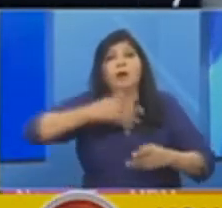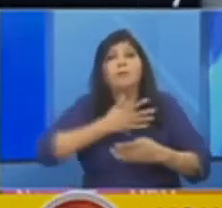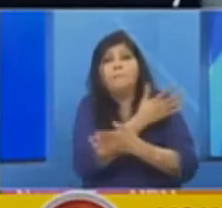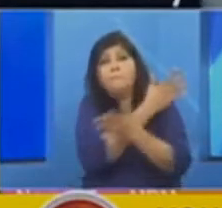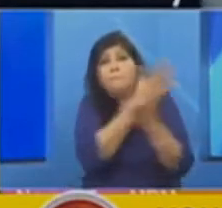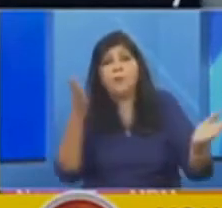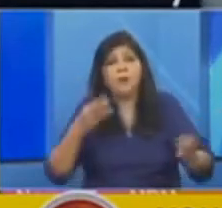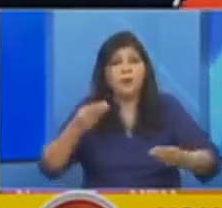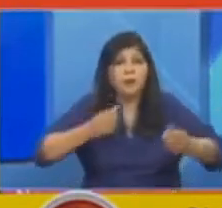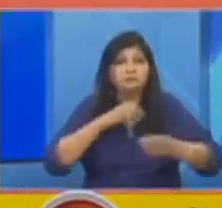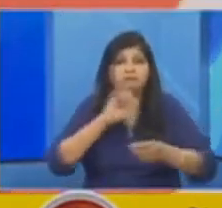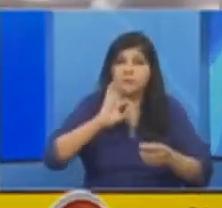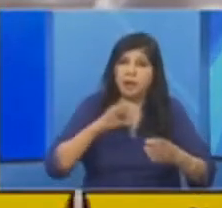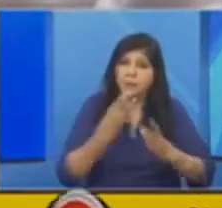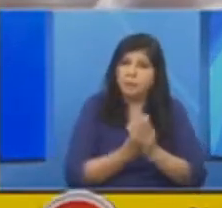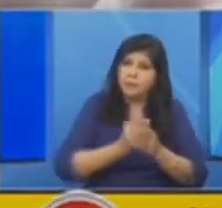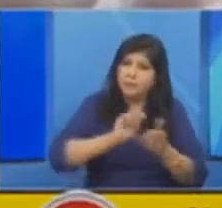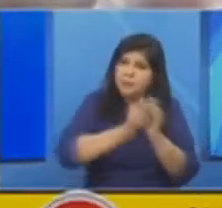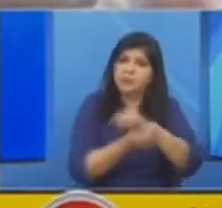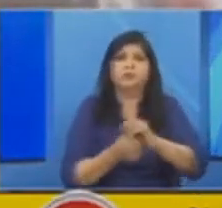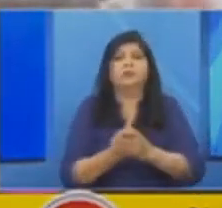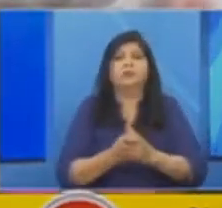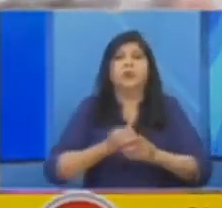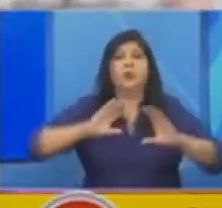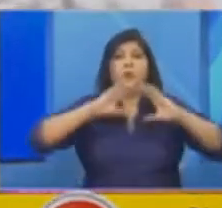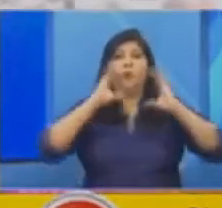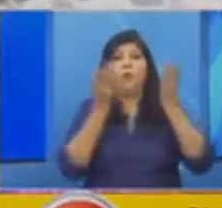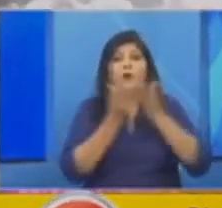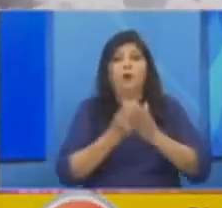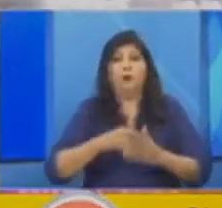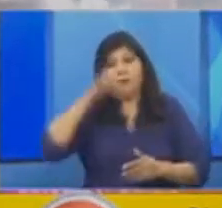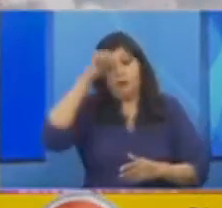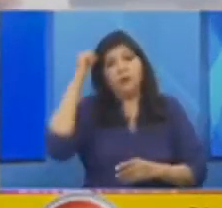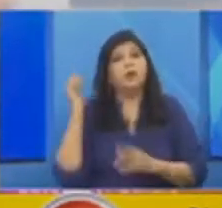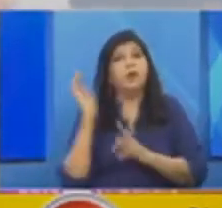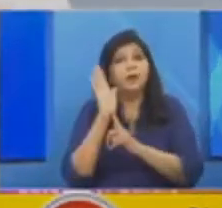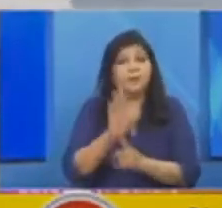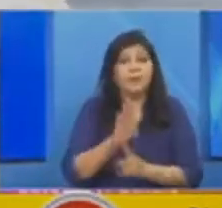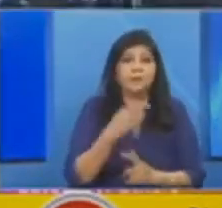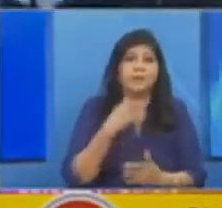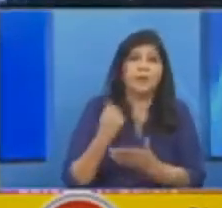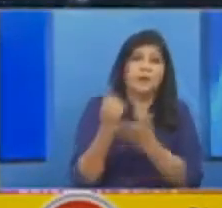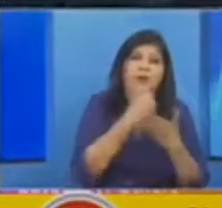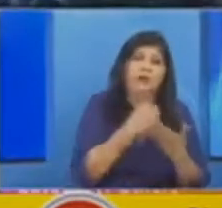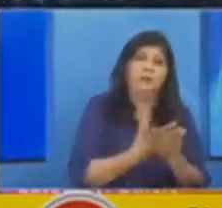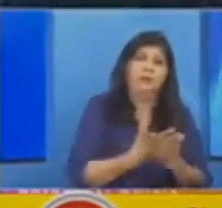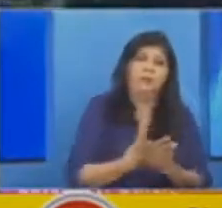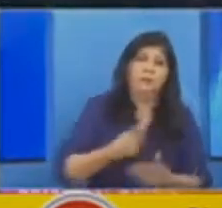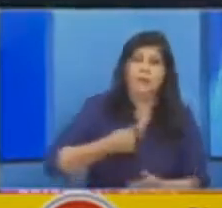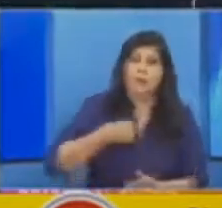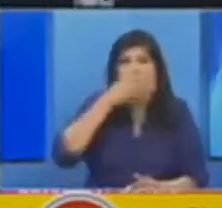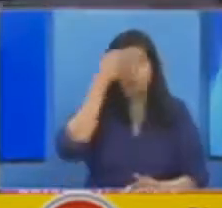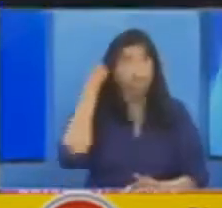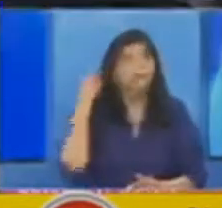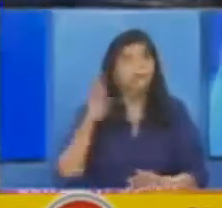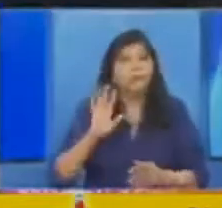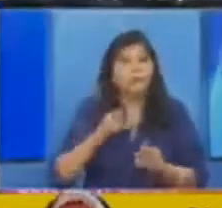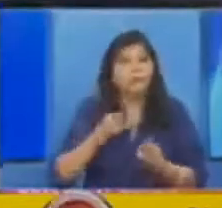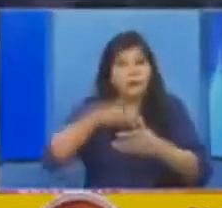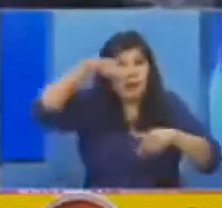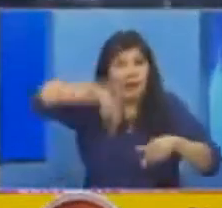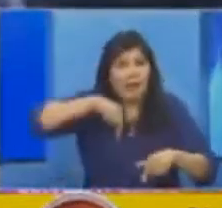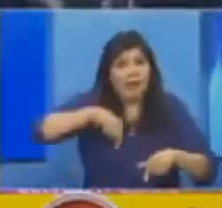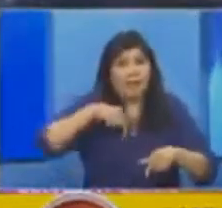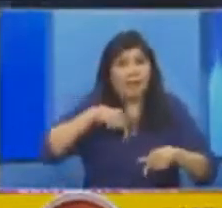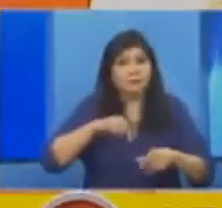बदलेंगे, और दुनिया में भारत की पहचान बनेंगे, और आप ये मत भूलिये, कि आज जो